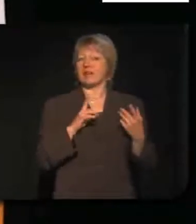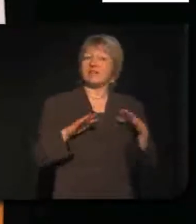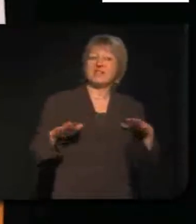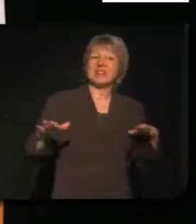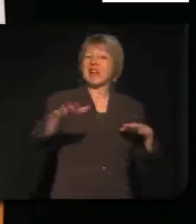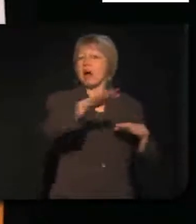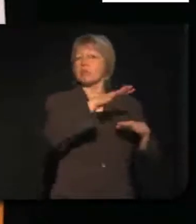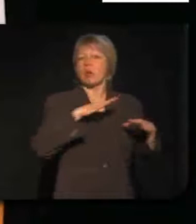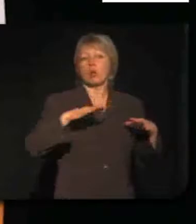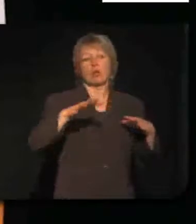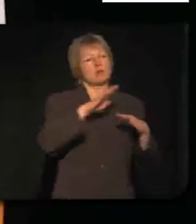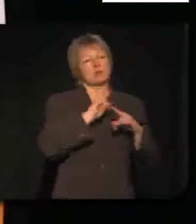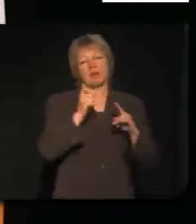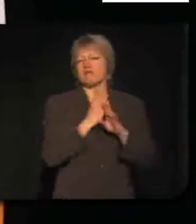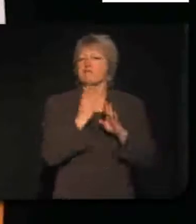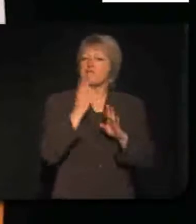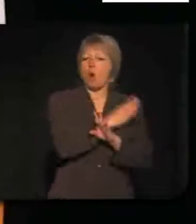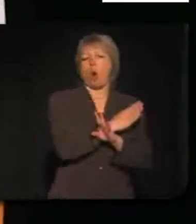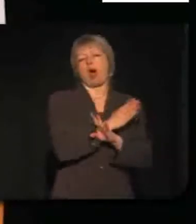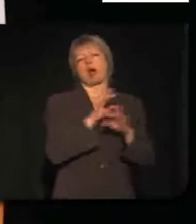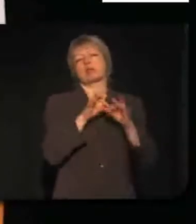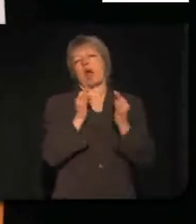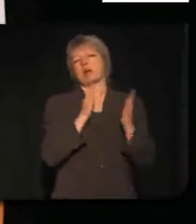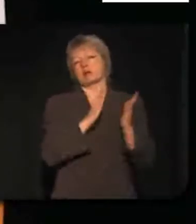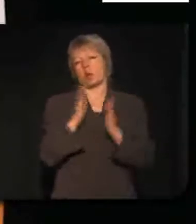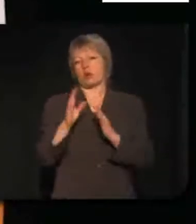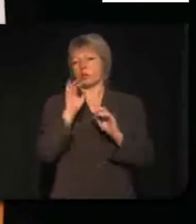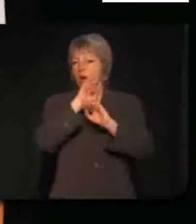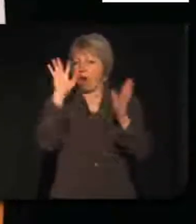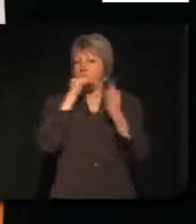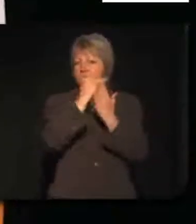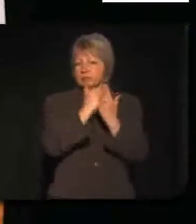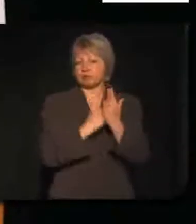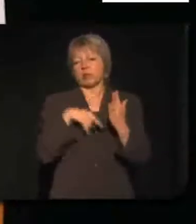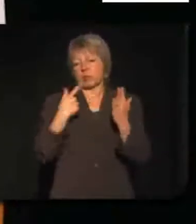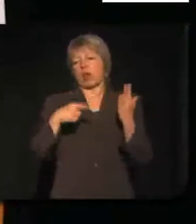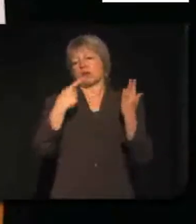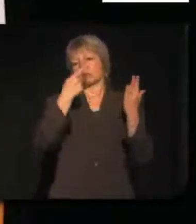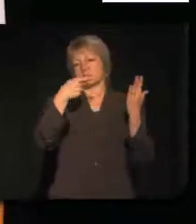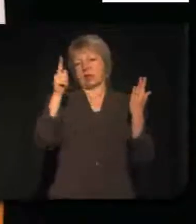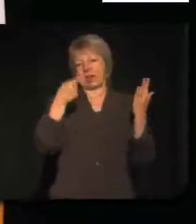entscheiden wir vorher wie die TU aussieht und anschließend arbeiten wir die ab